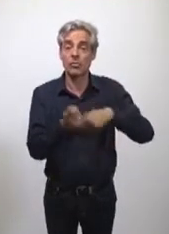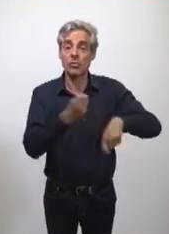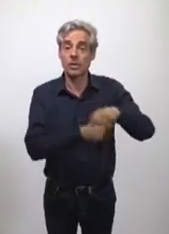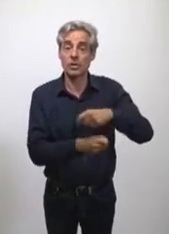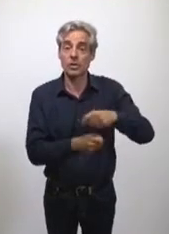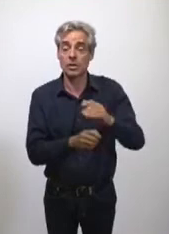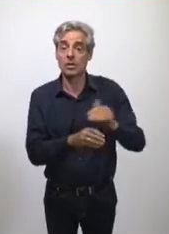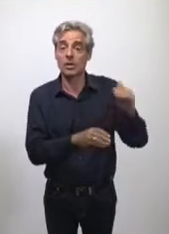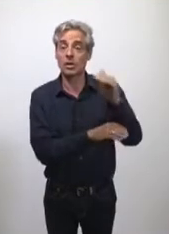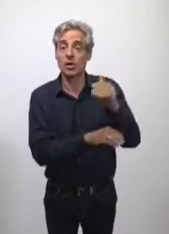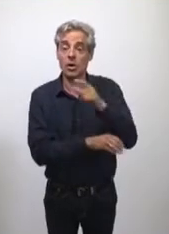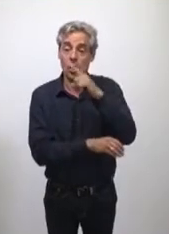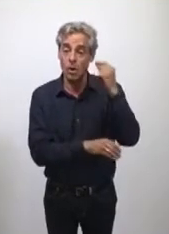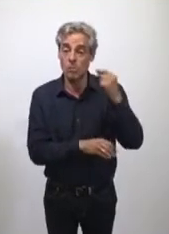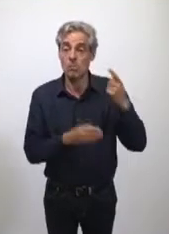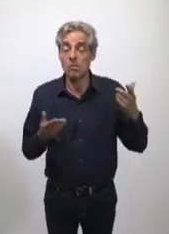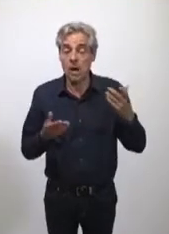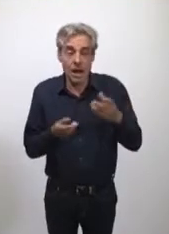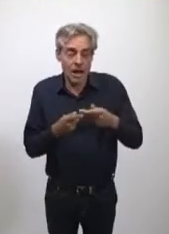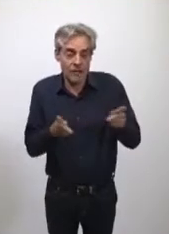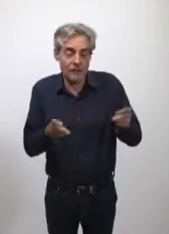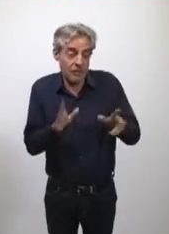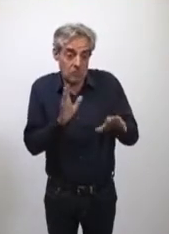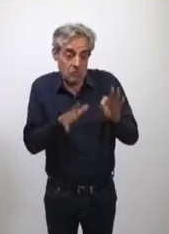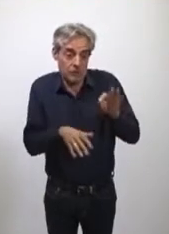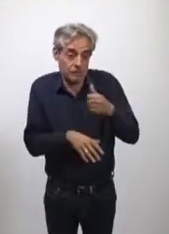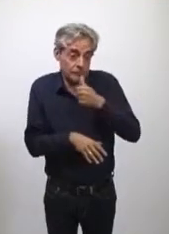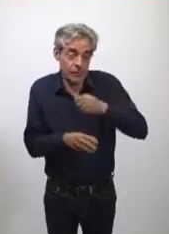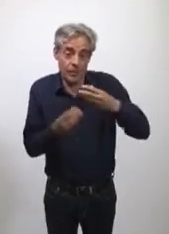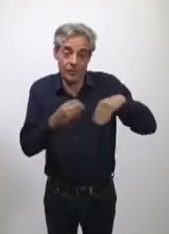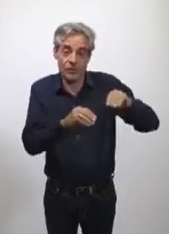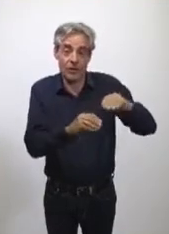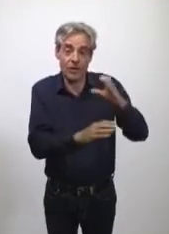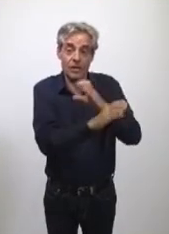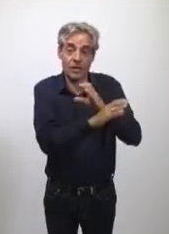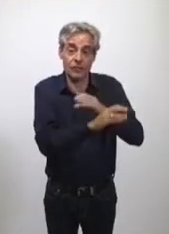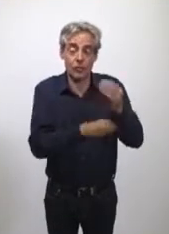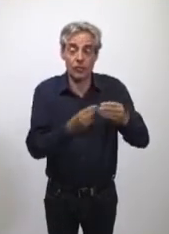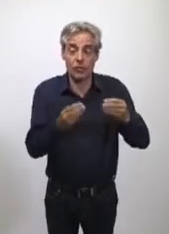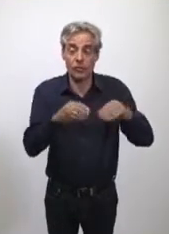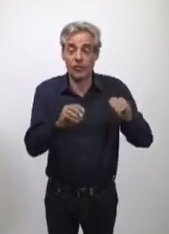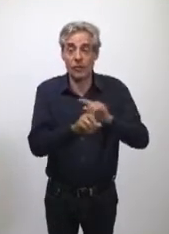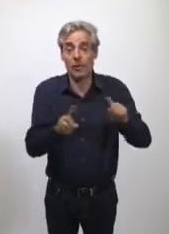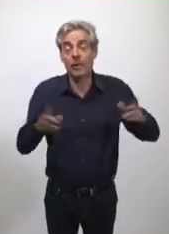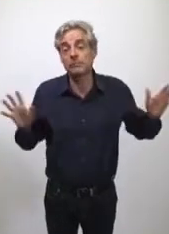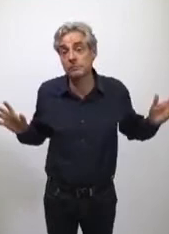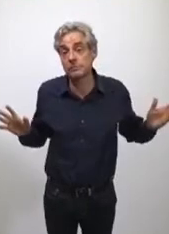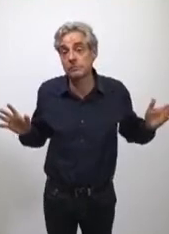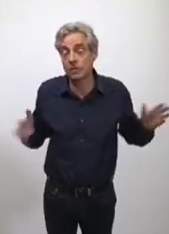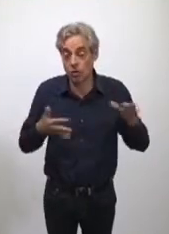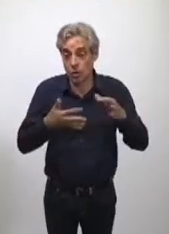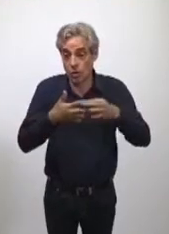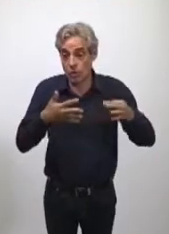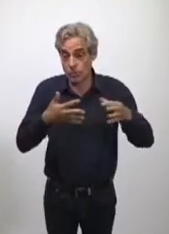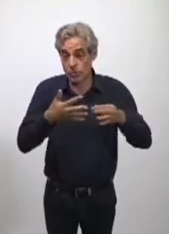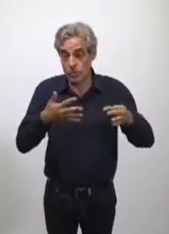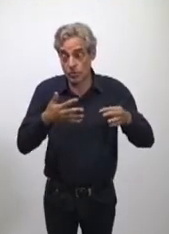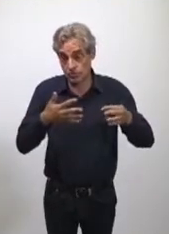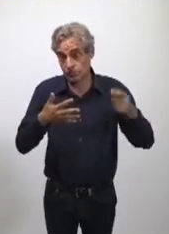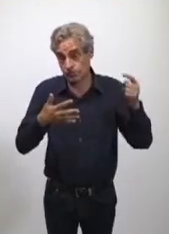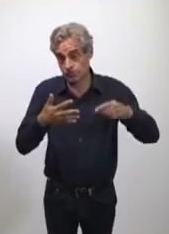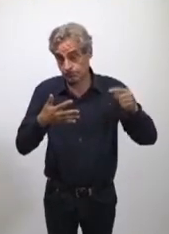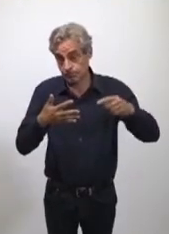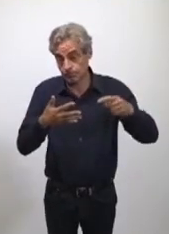ville n'a pas d'autre choix que de vendre à Carrefour ou de ne pas vendre. Et cette option a été